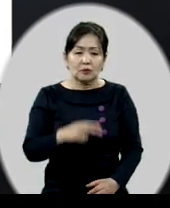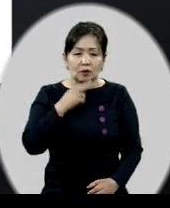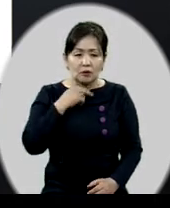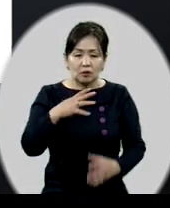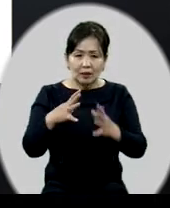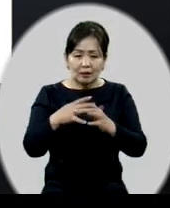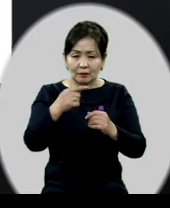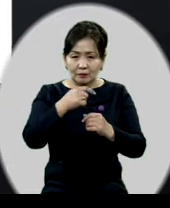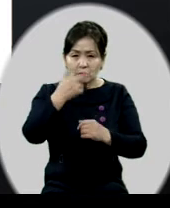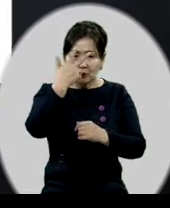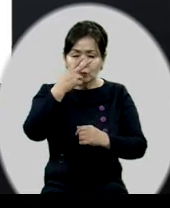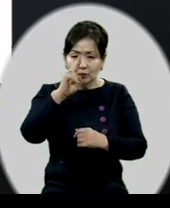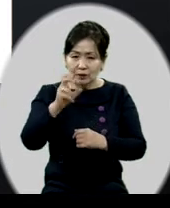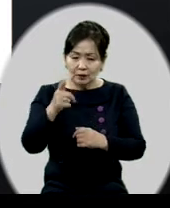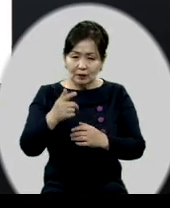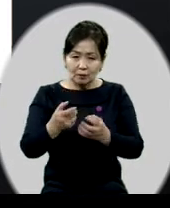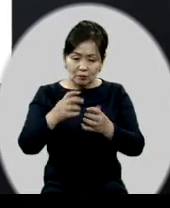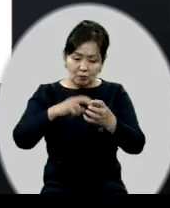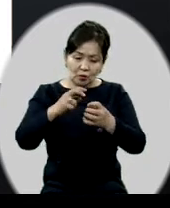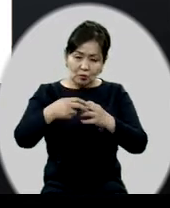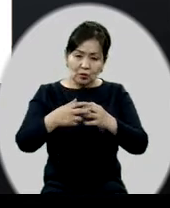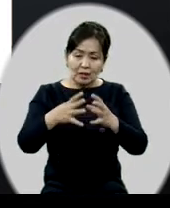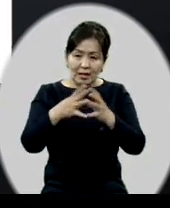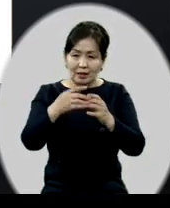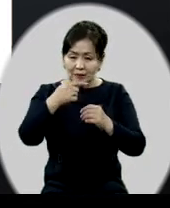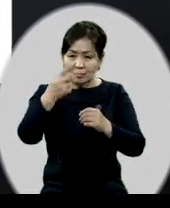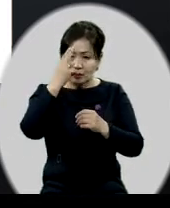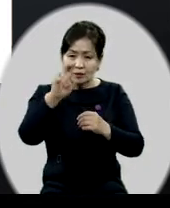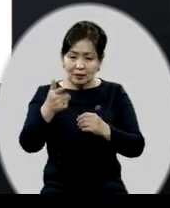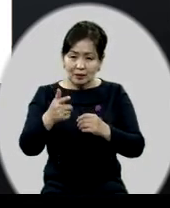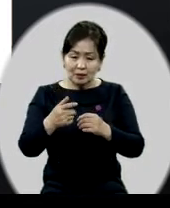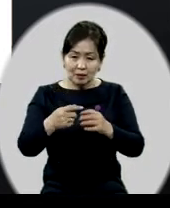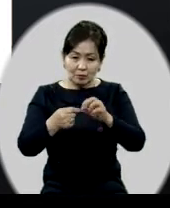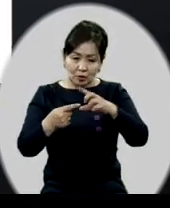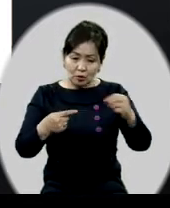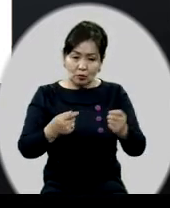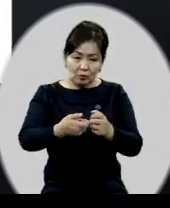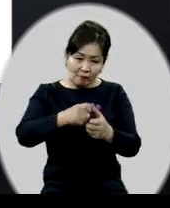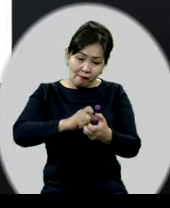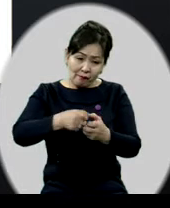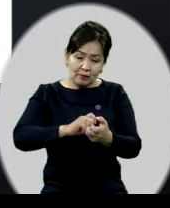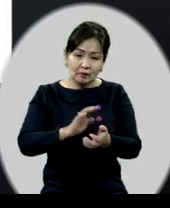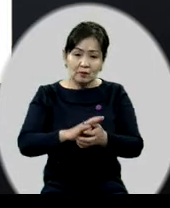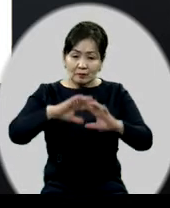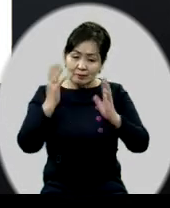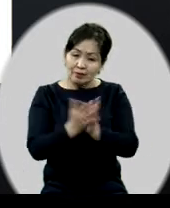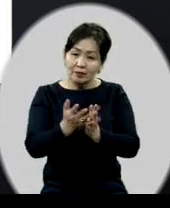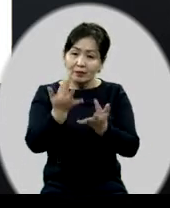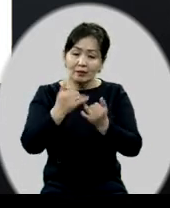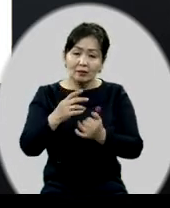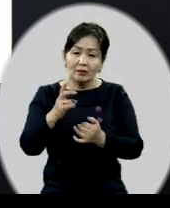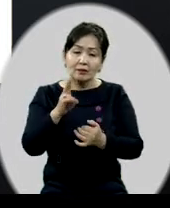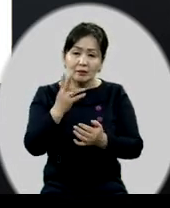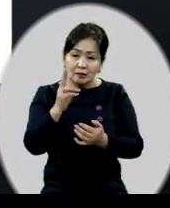Охин 13 кг төмс 12 кг лувн арилгажээ. Нийт хэдэн кг